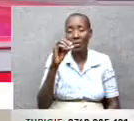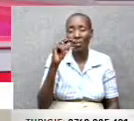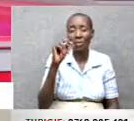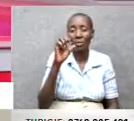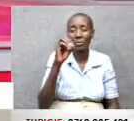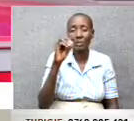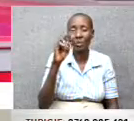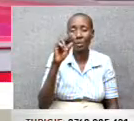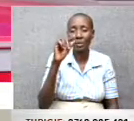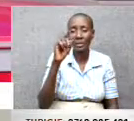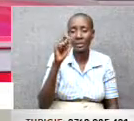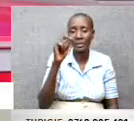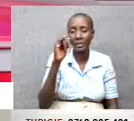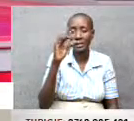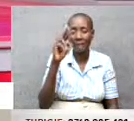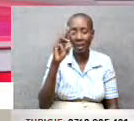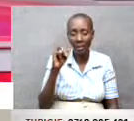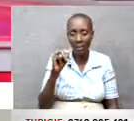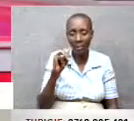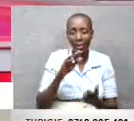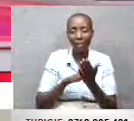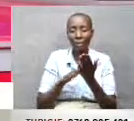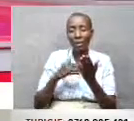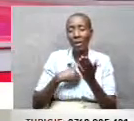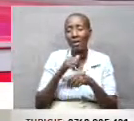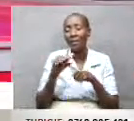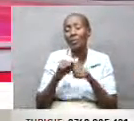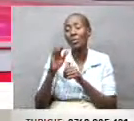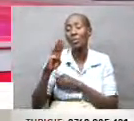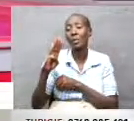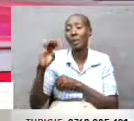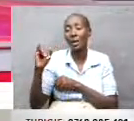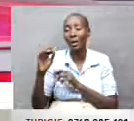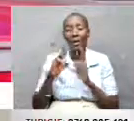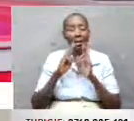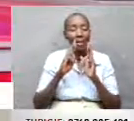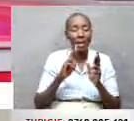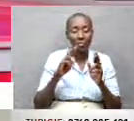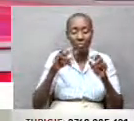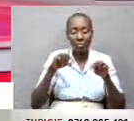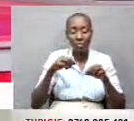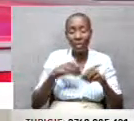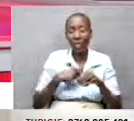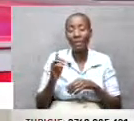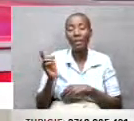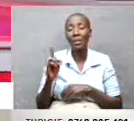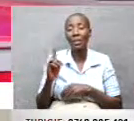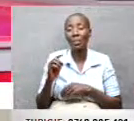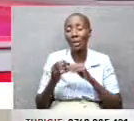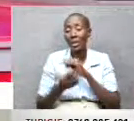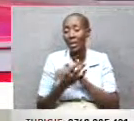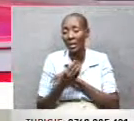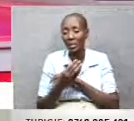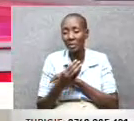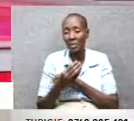na mapendekezo ya BBI. Na katika ripoti hiyo iliyotolewa mapema leo hapa jijini Nairobi, inaeleza wao kutokuwa